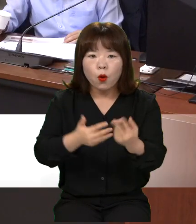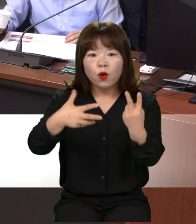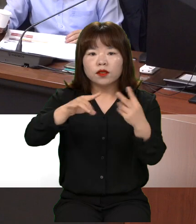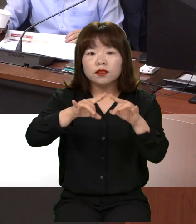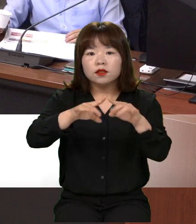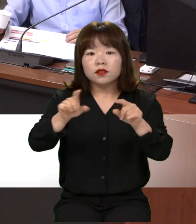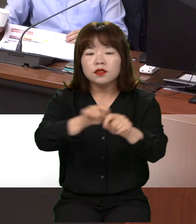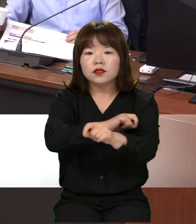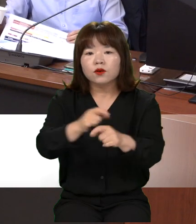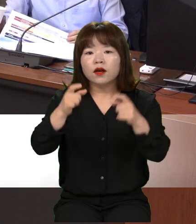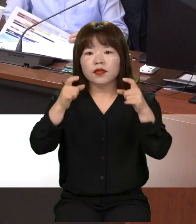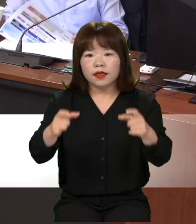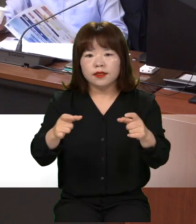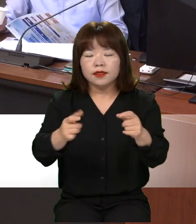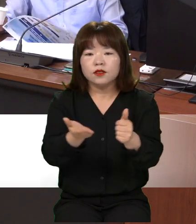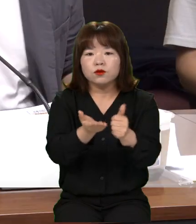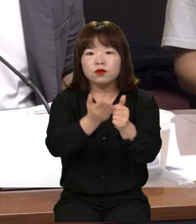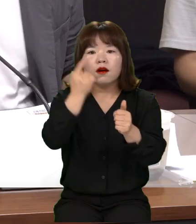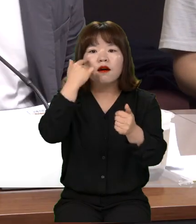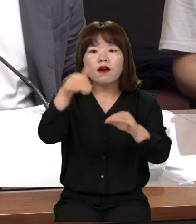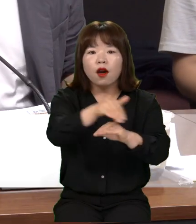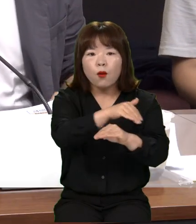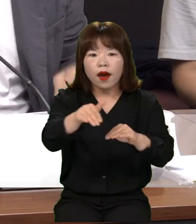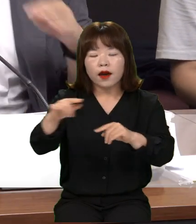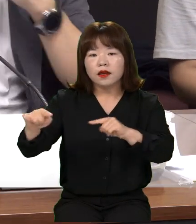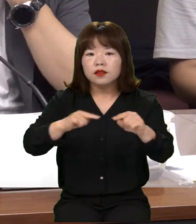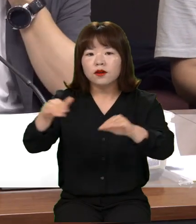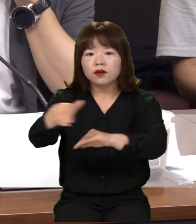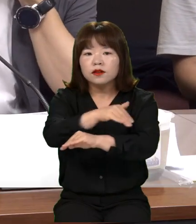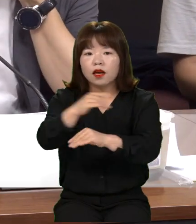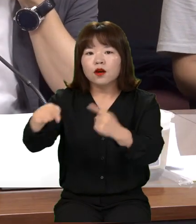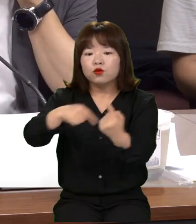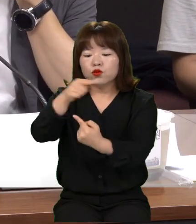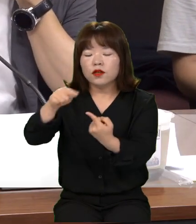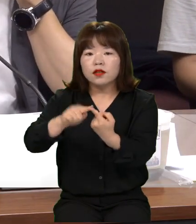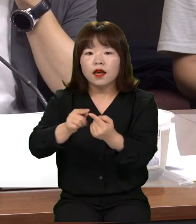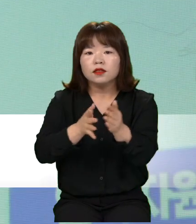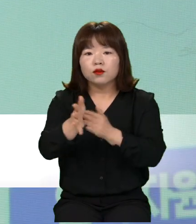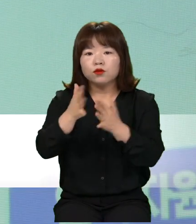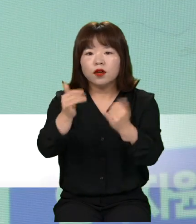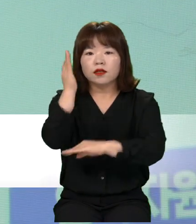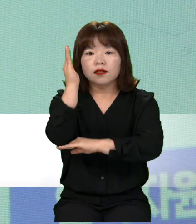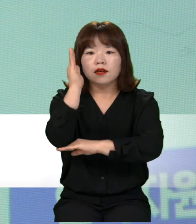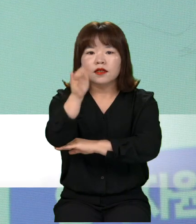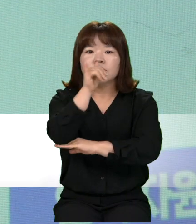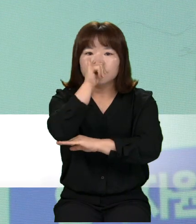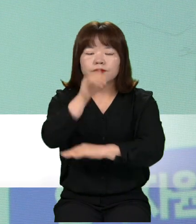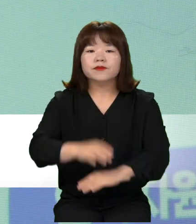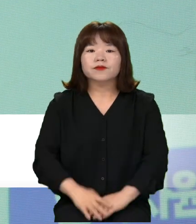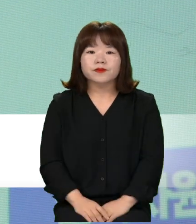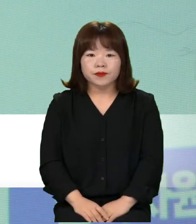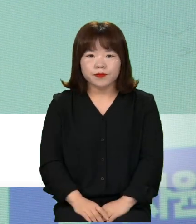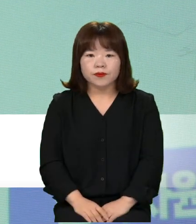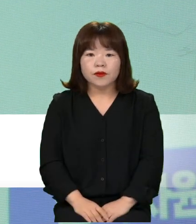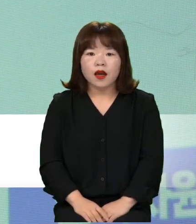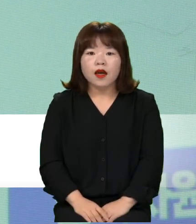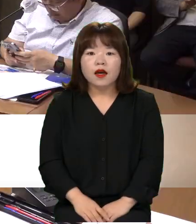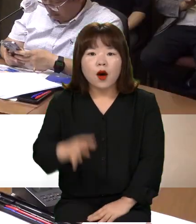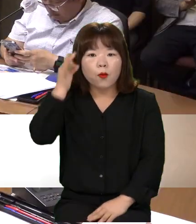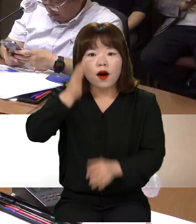2차전지 특화단체의 세부 육성계획 및 정책 운영에 대한 전문가들의 의견을 들었습니다